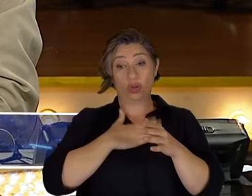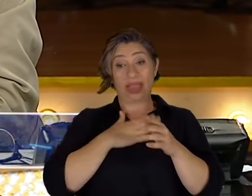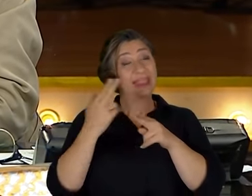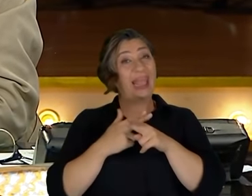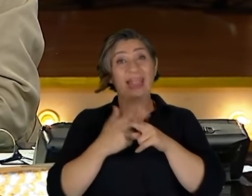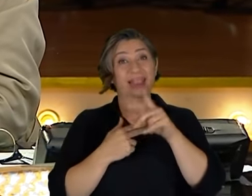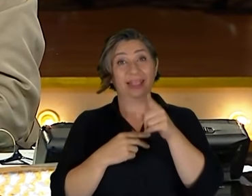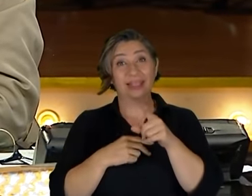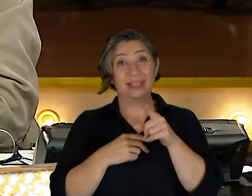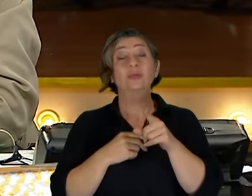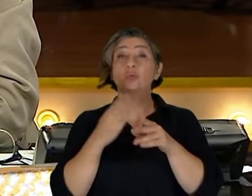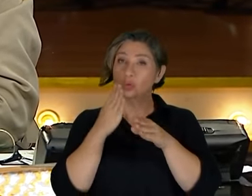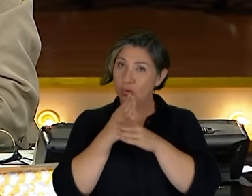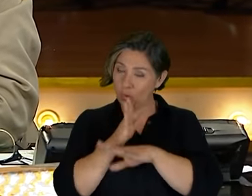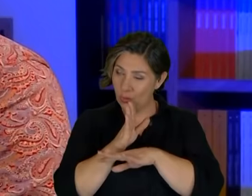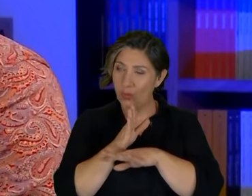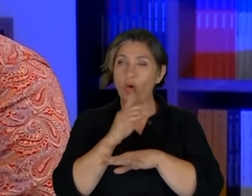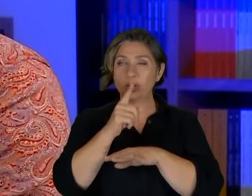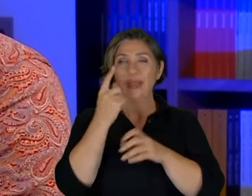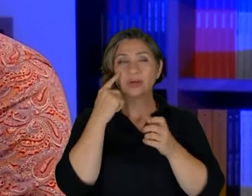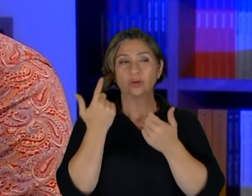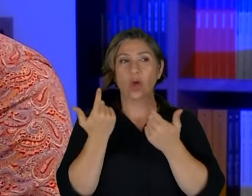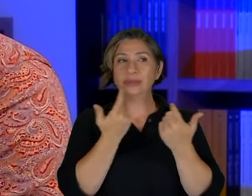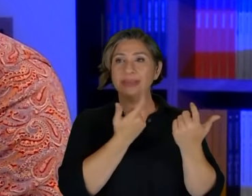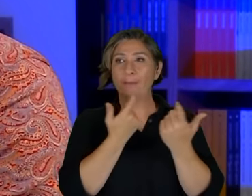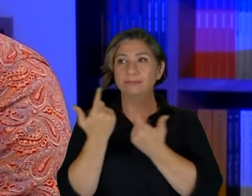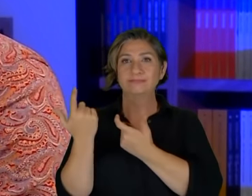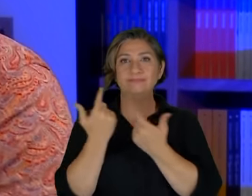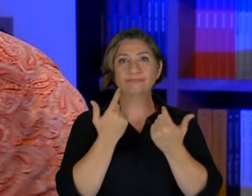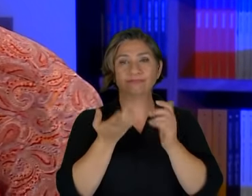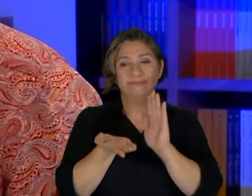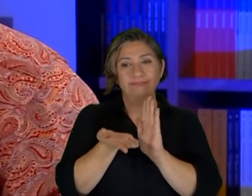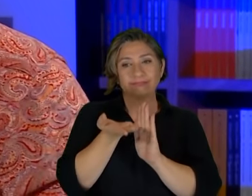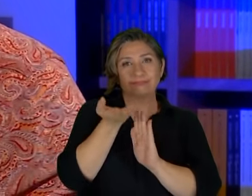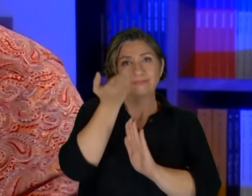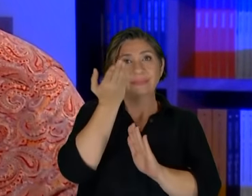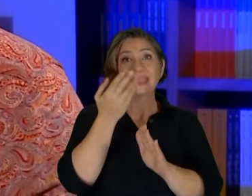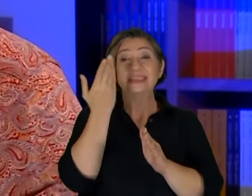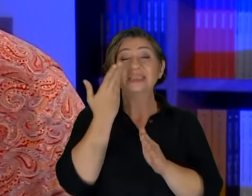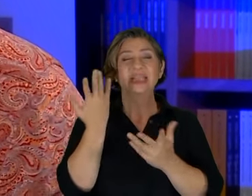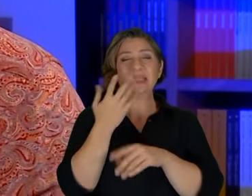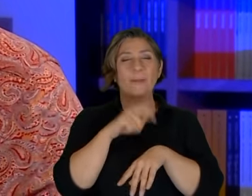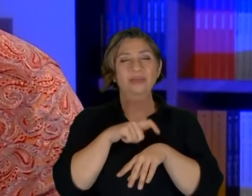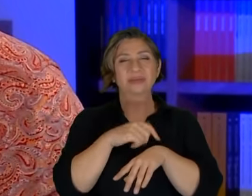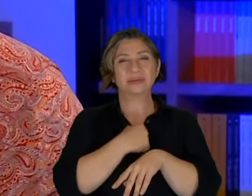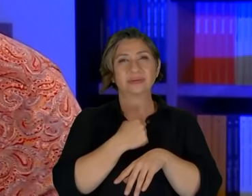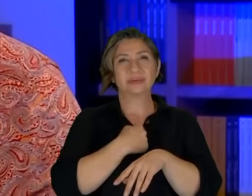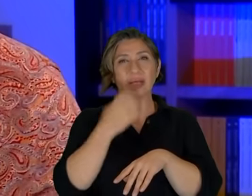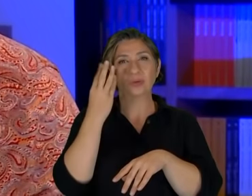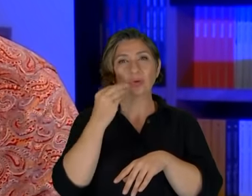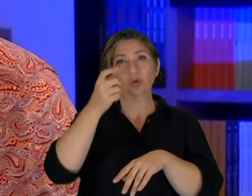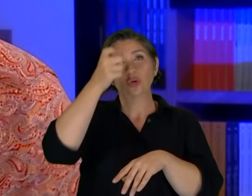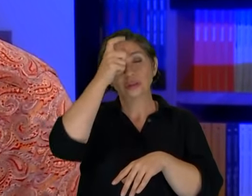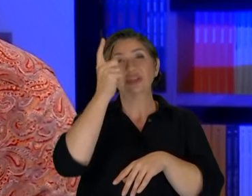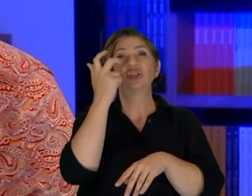kadar. Doğru. Orada bir de gözlem yeteneğin çok artıyor. Seyircinin ne zaman sıkıldığını anlıyorsun. Mesela Türkçe